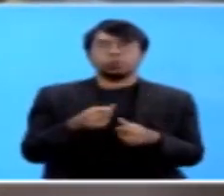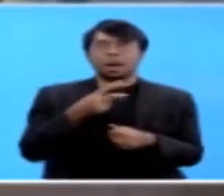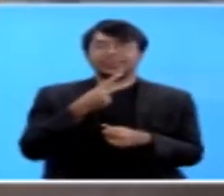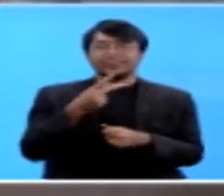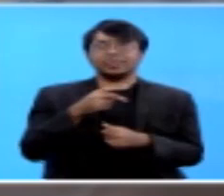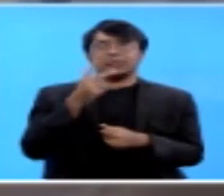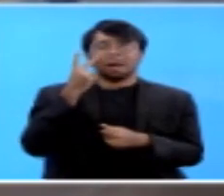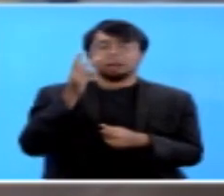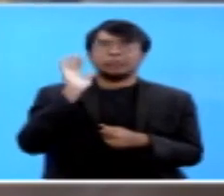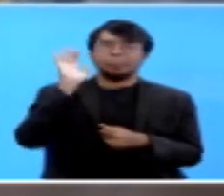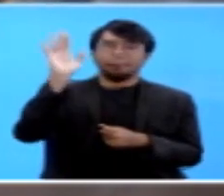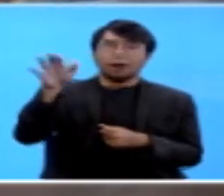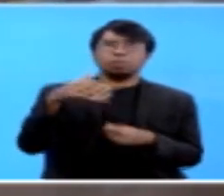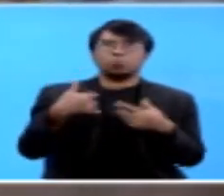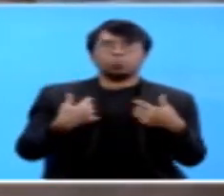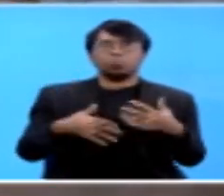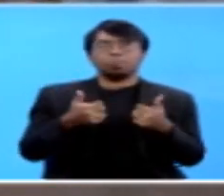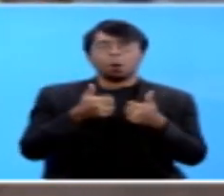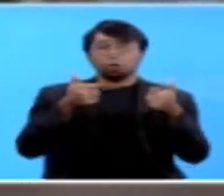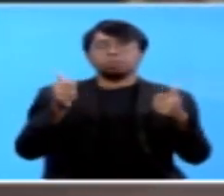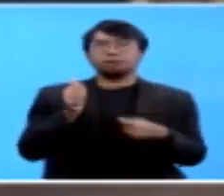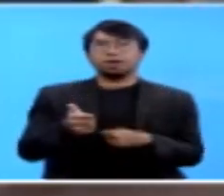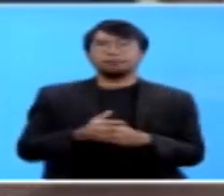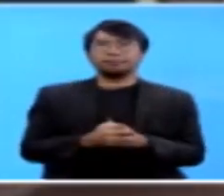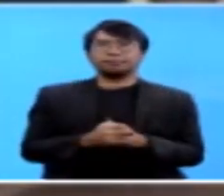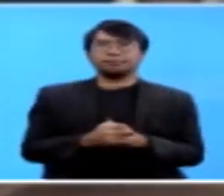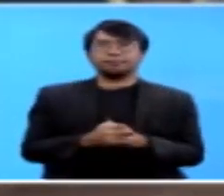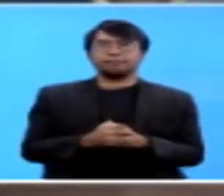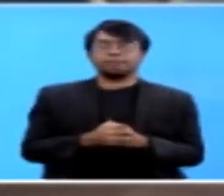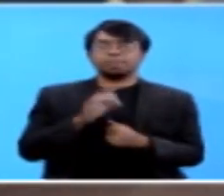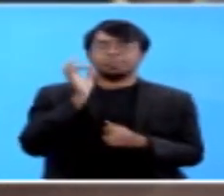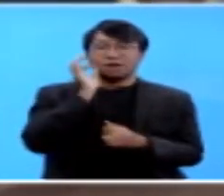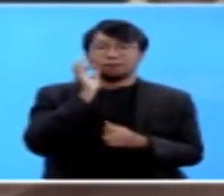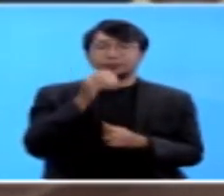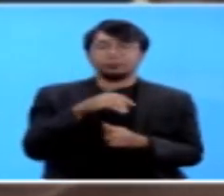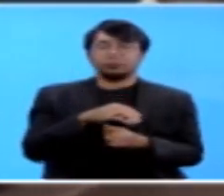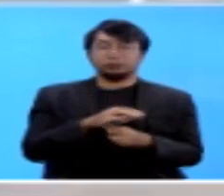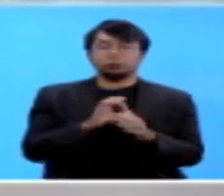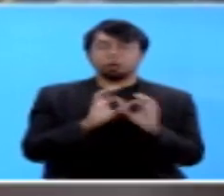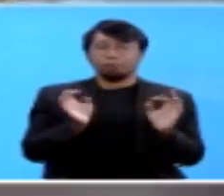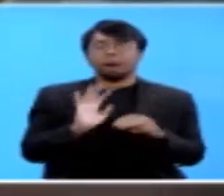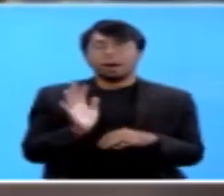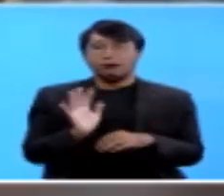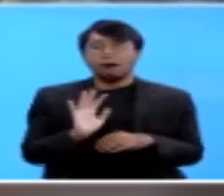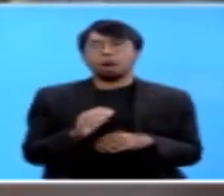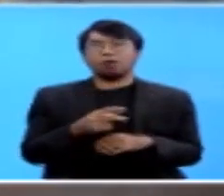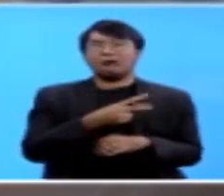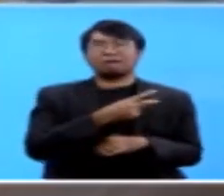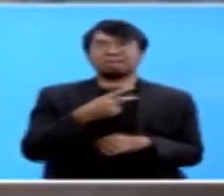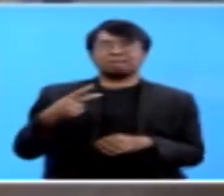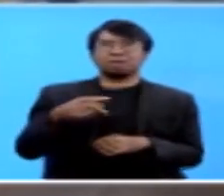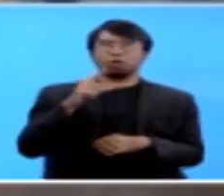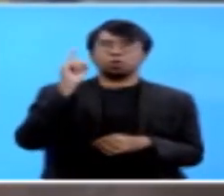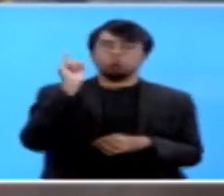masih jauh dan panjang itu juga lebih baik. Baik, jika minta maaf saja tidak cukup, lantas kemudian apa bentuk sanksi-sanksi yang seharusnya diberikan